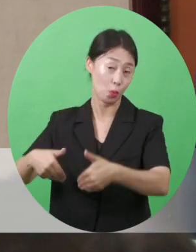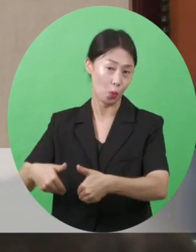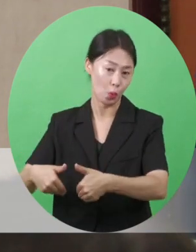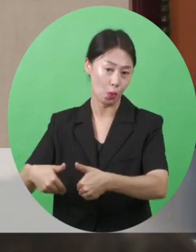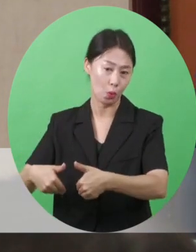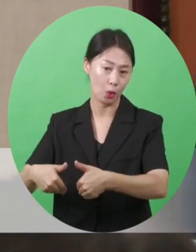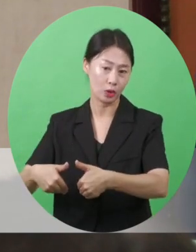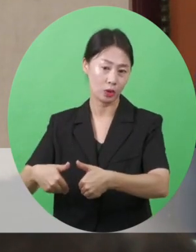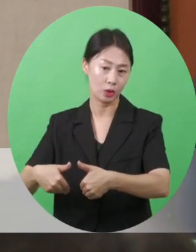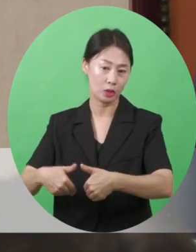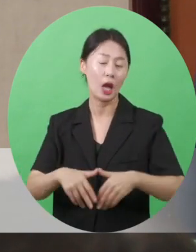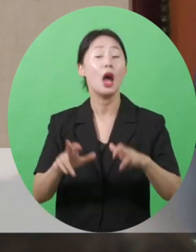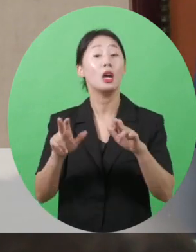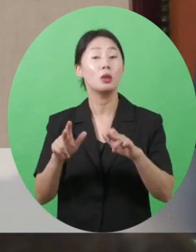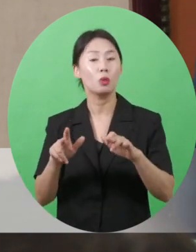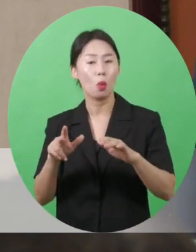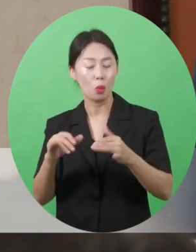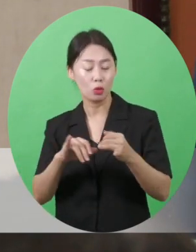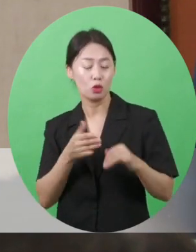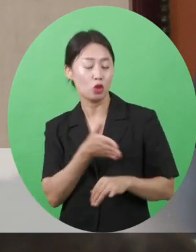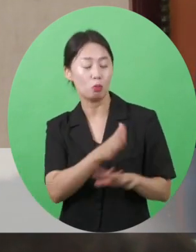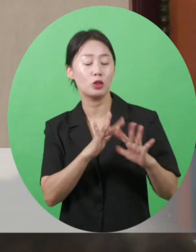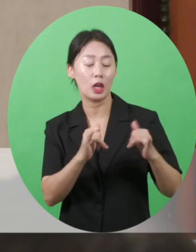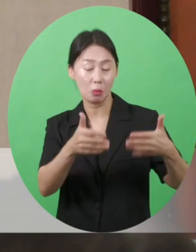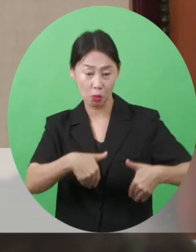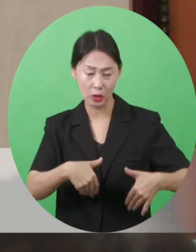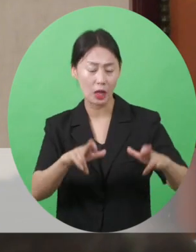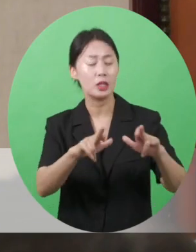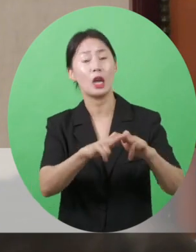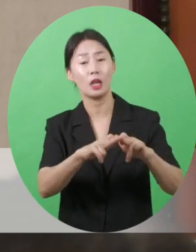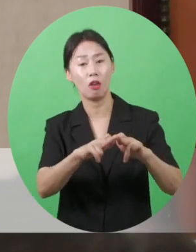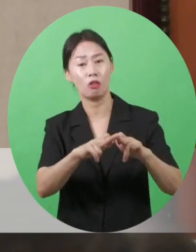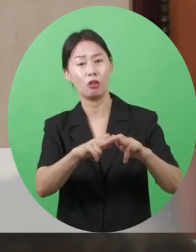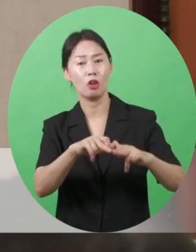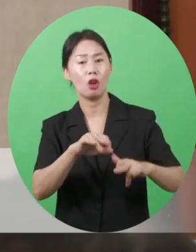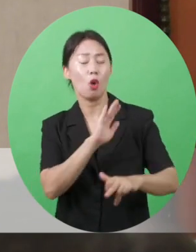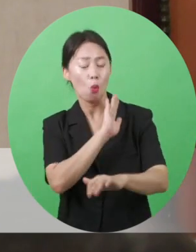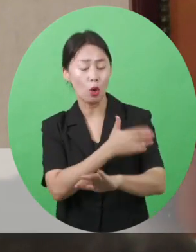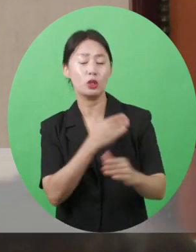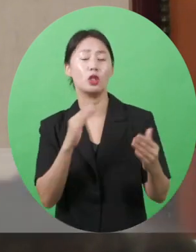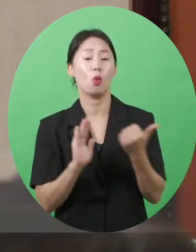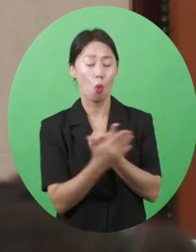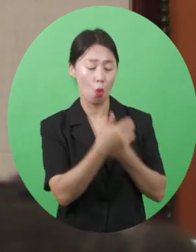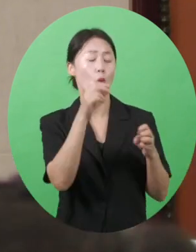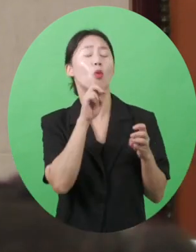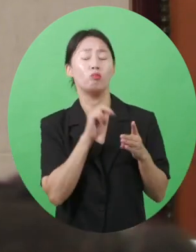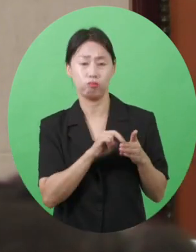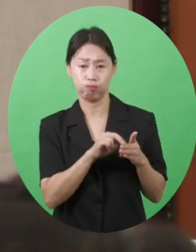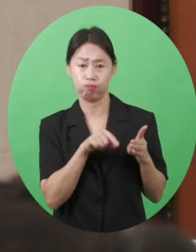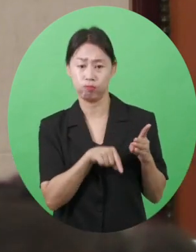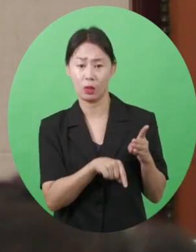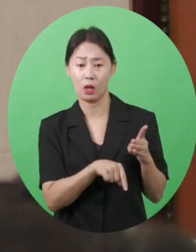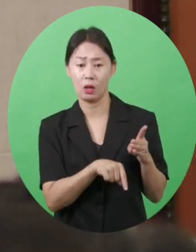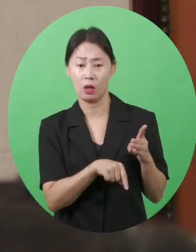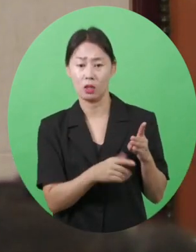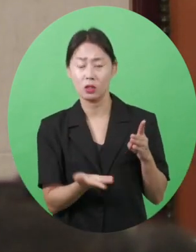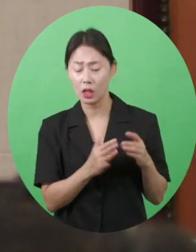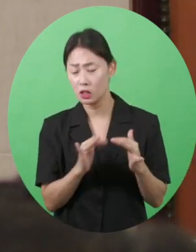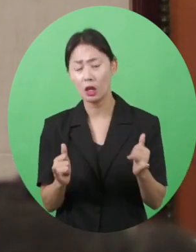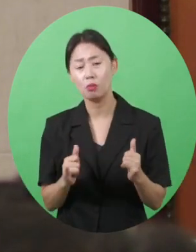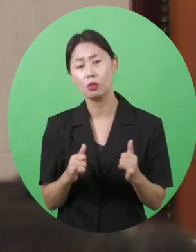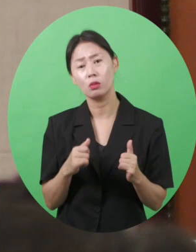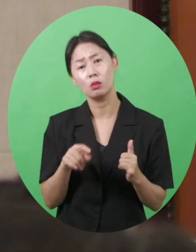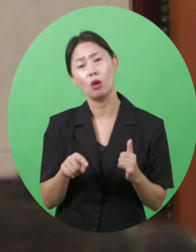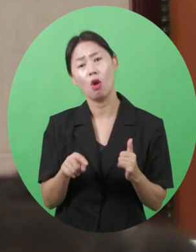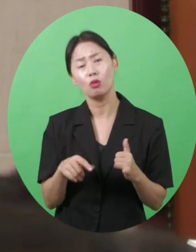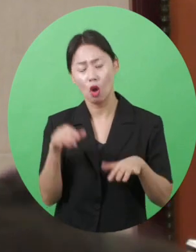맞다. 그게 지금 장애인 권익공호기관입니다. 우리 전문성이 굉장히 필요한 부분들인데 인력들 많이 훈련받고